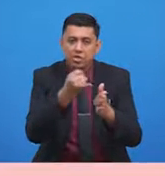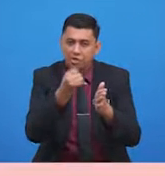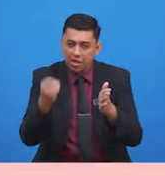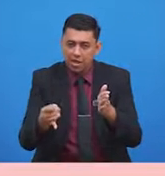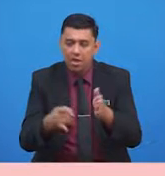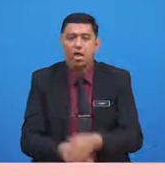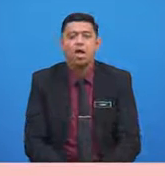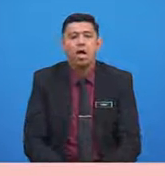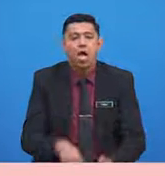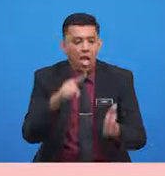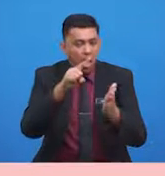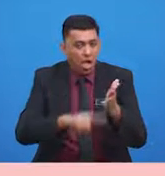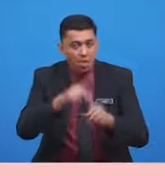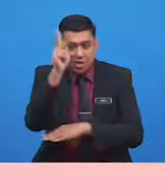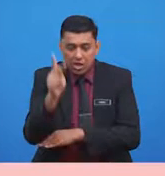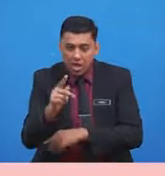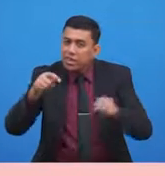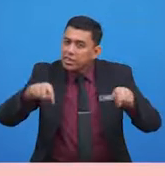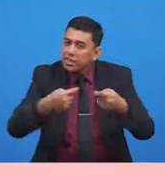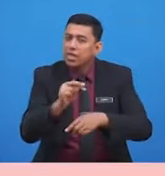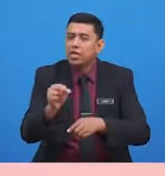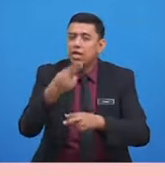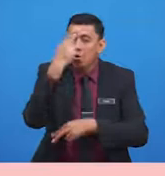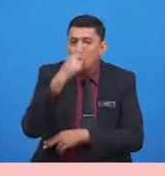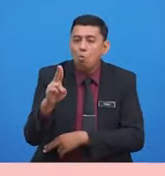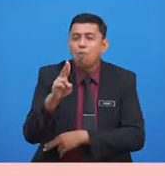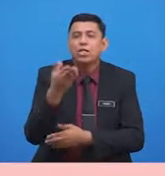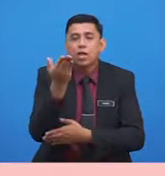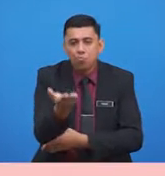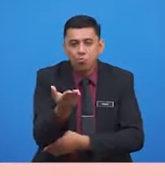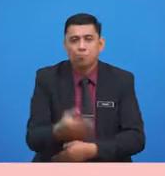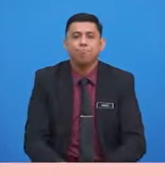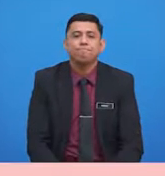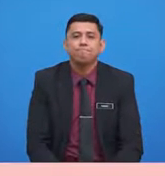jiran. Apakah tindakan hormat kamu?